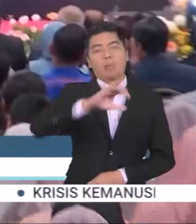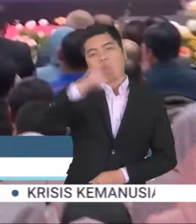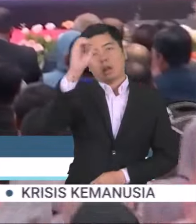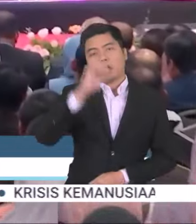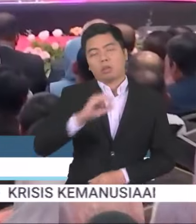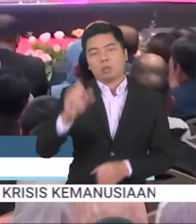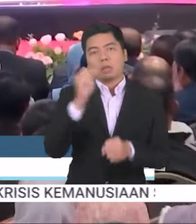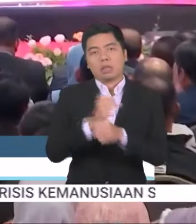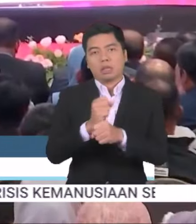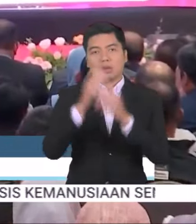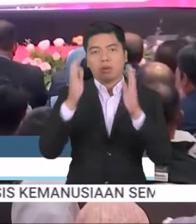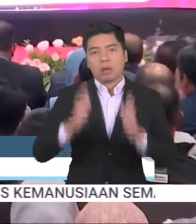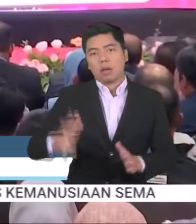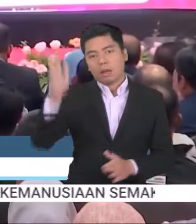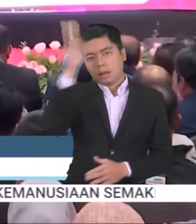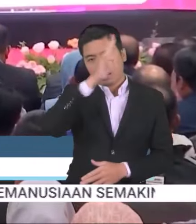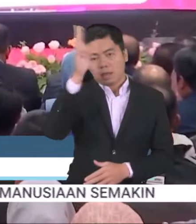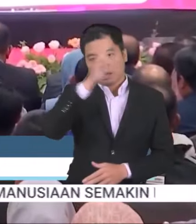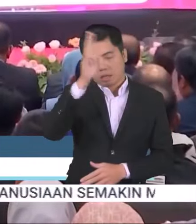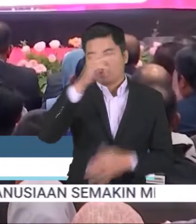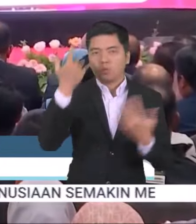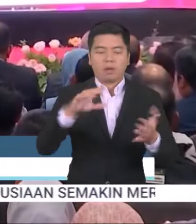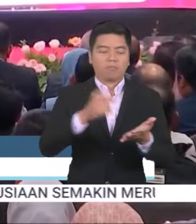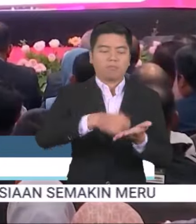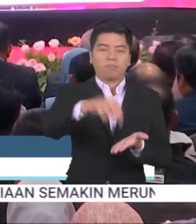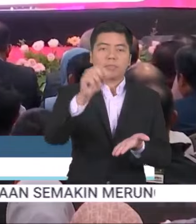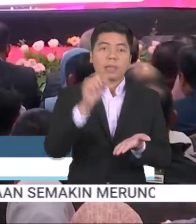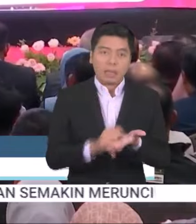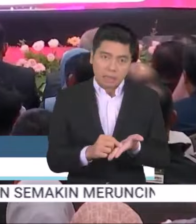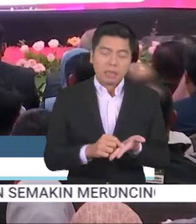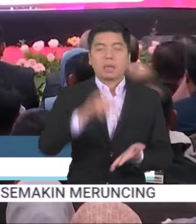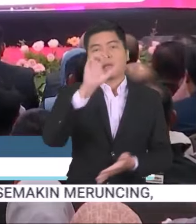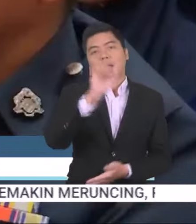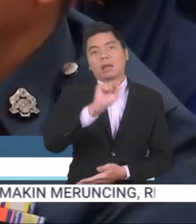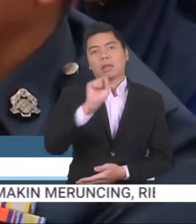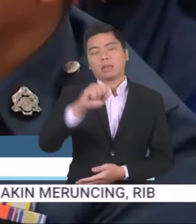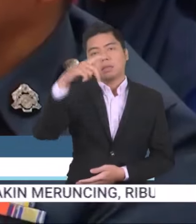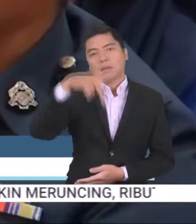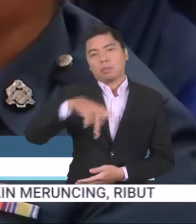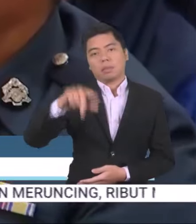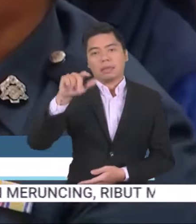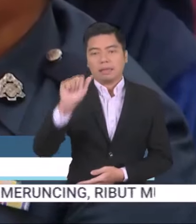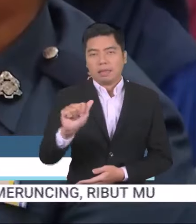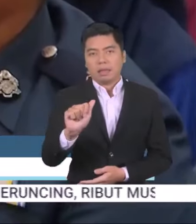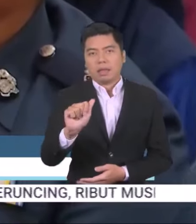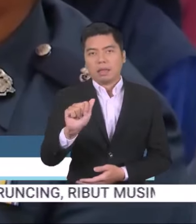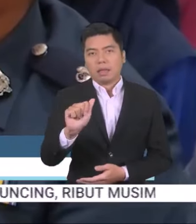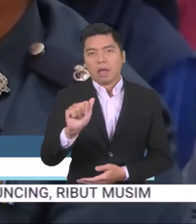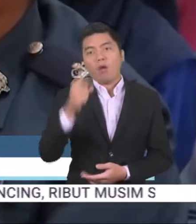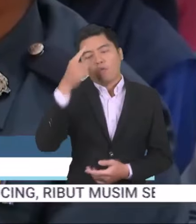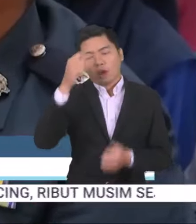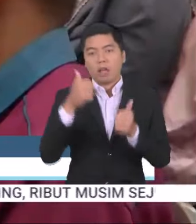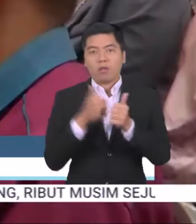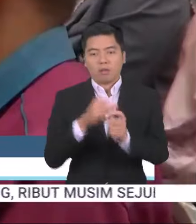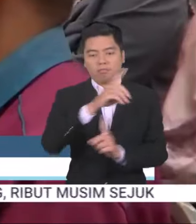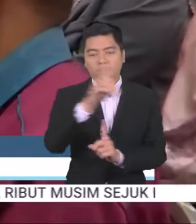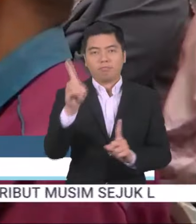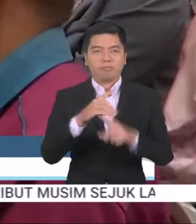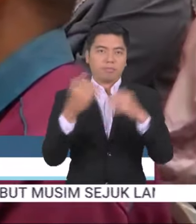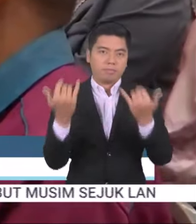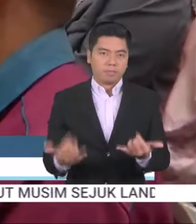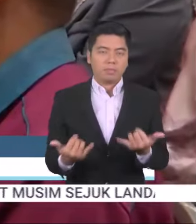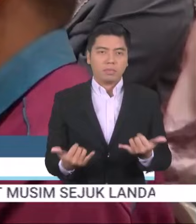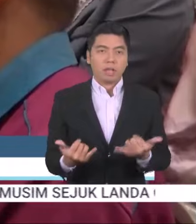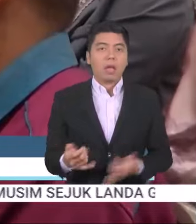85% penjawat awam seluruh negara telah menandatangani Sistem Saraan Perkhidmatan Awam SSPA setakat